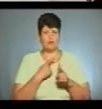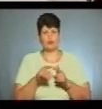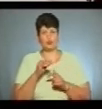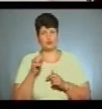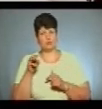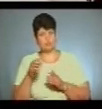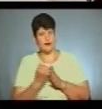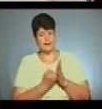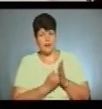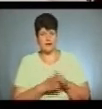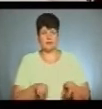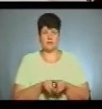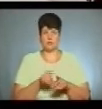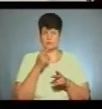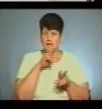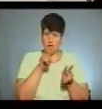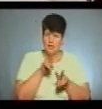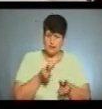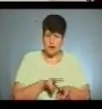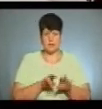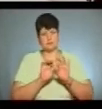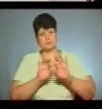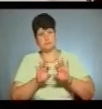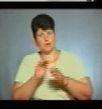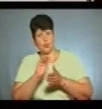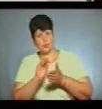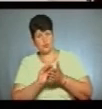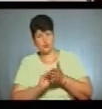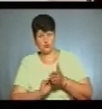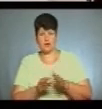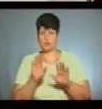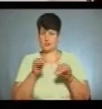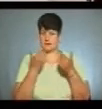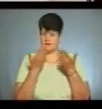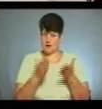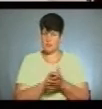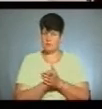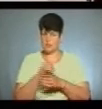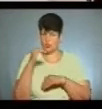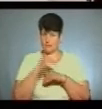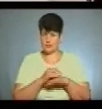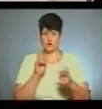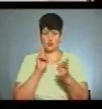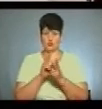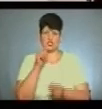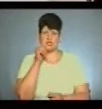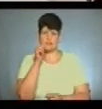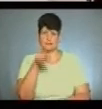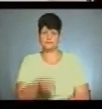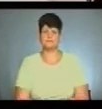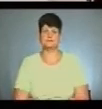YouTube-каналі. Долучайтеся, переглядайте і коментуйте. Я ж прощаюся із вами, бажаю мирного вечора і до зустрічі тут завтра.